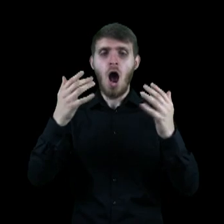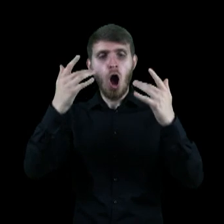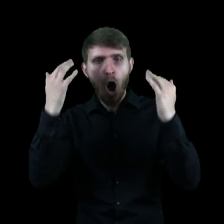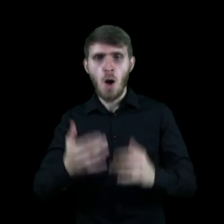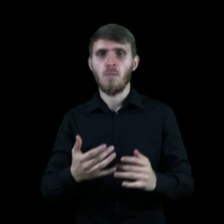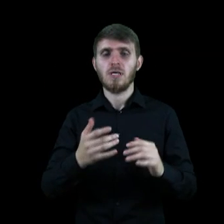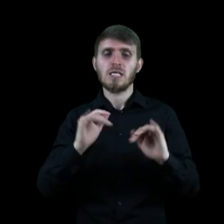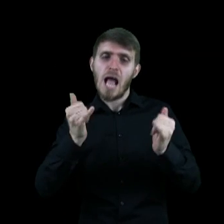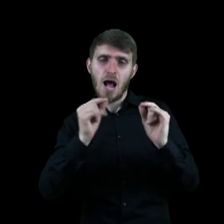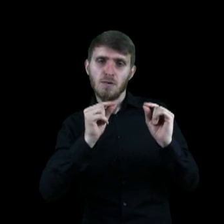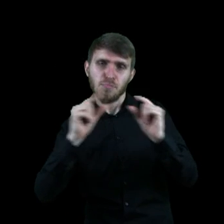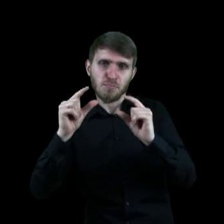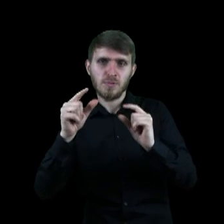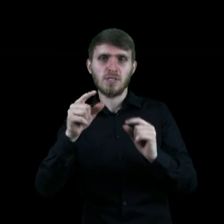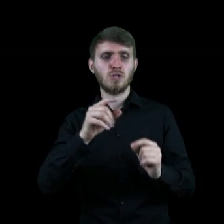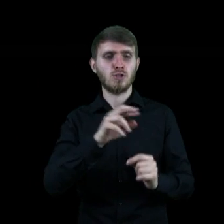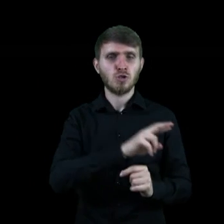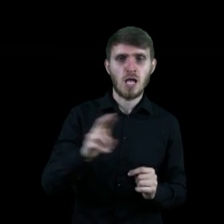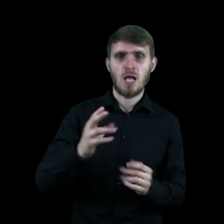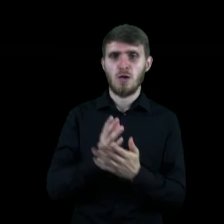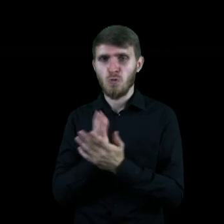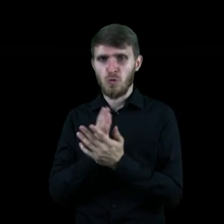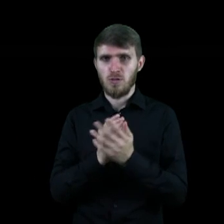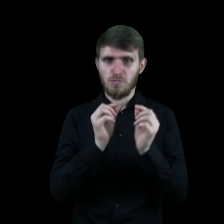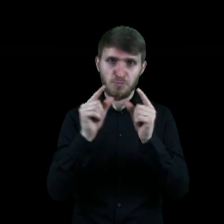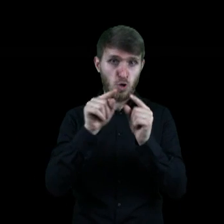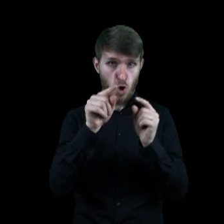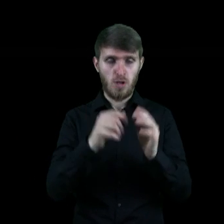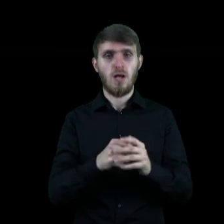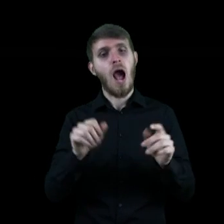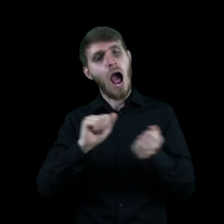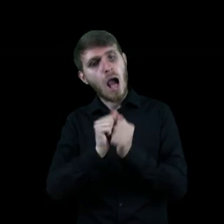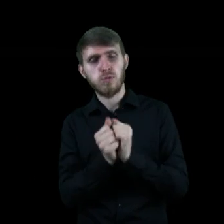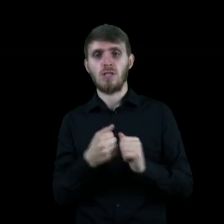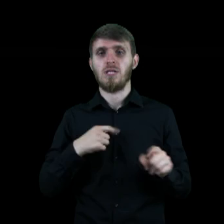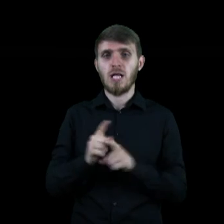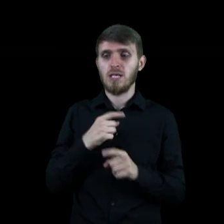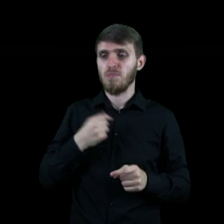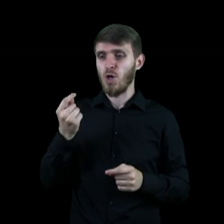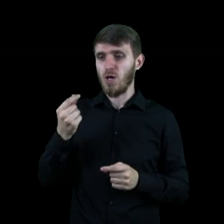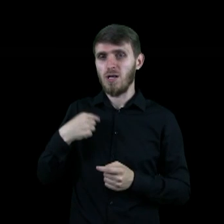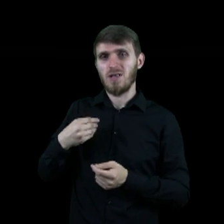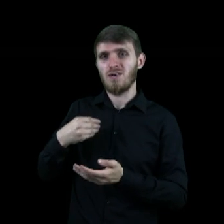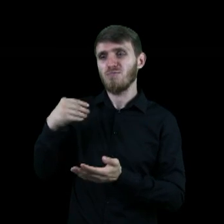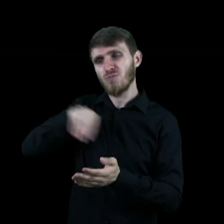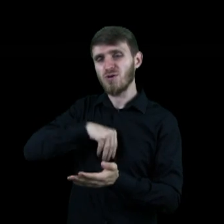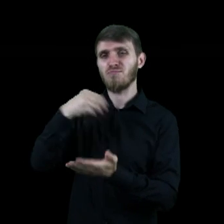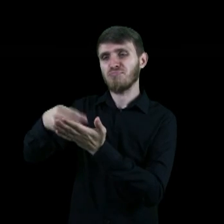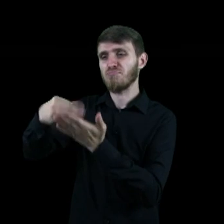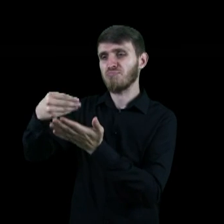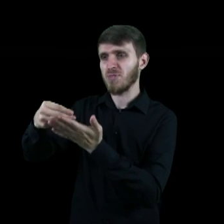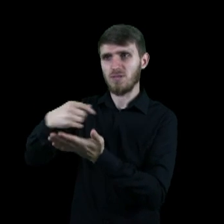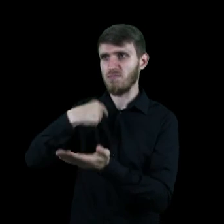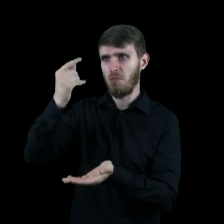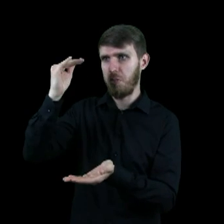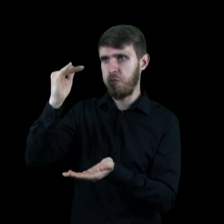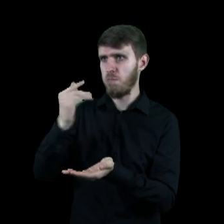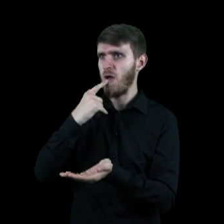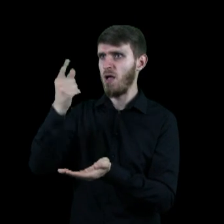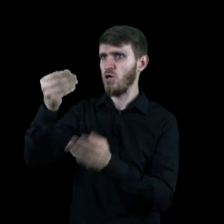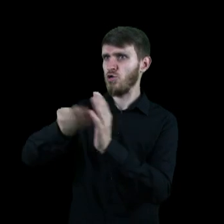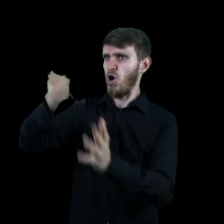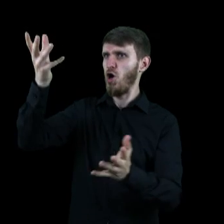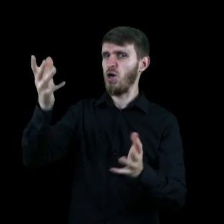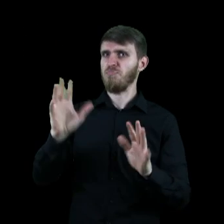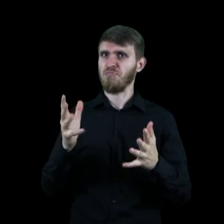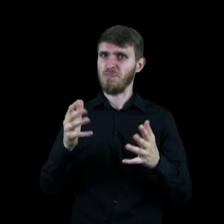najskuteczniejszy sposób określenia, o ile średnio drożeją dobra i usługi, albo ile siły nabywczej tracimy z roku na rok.